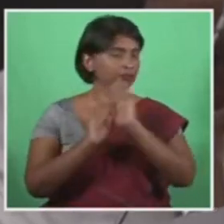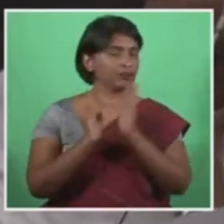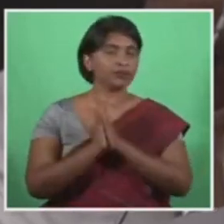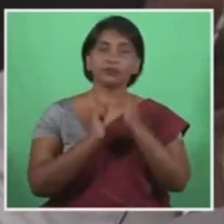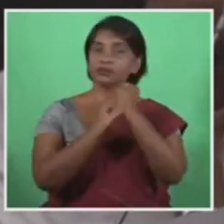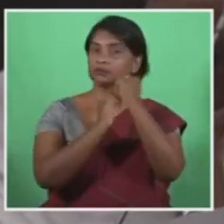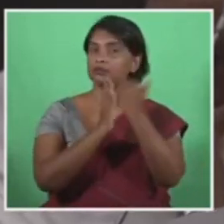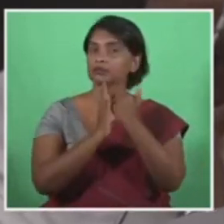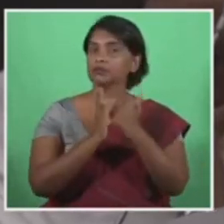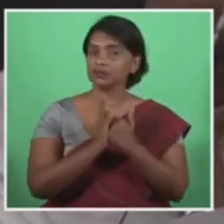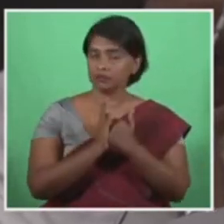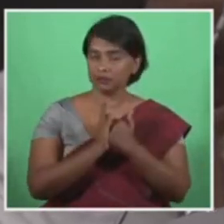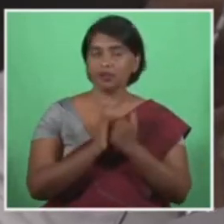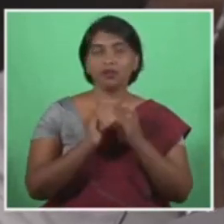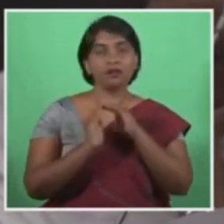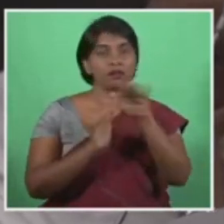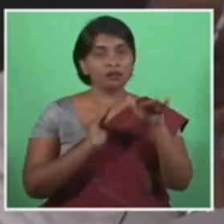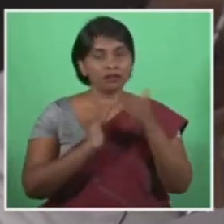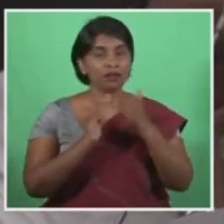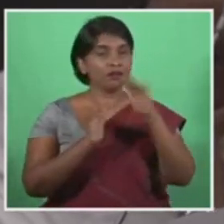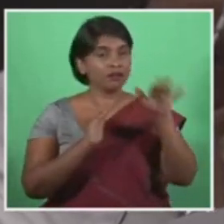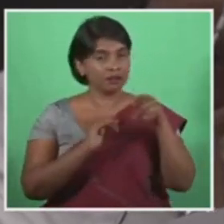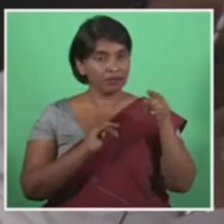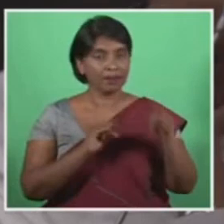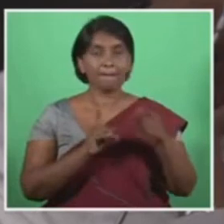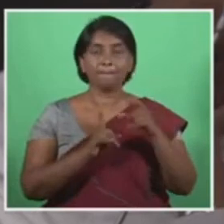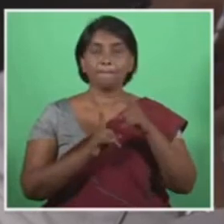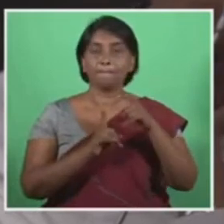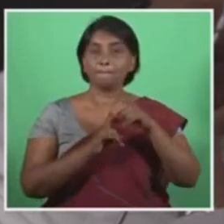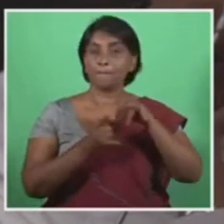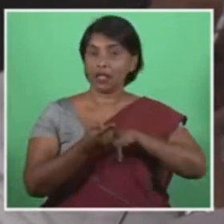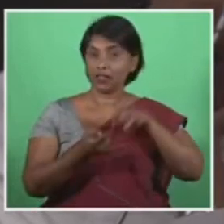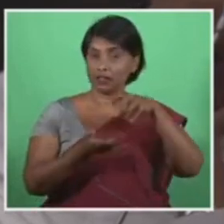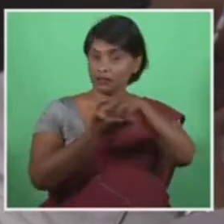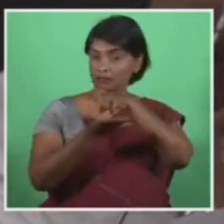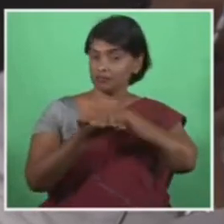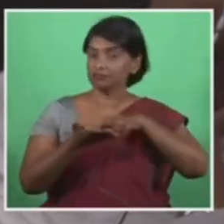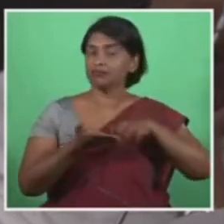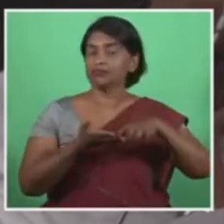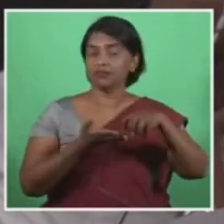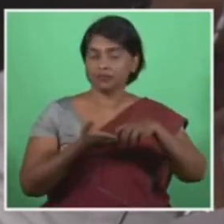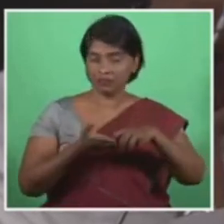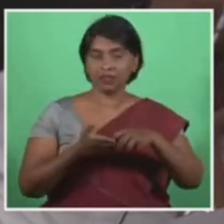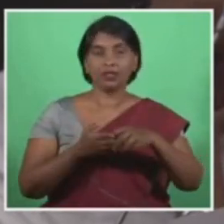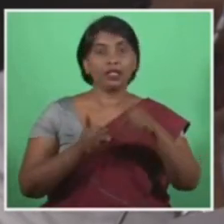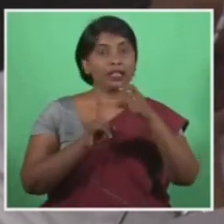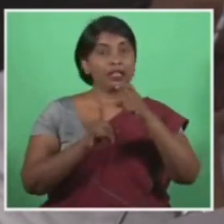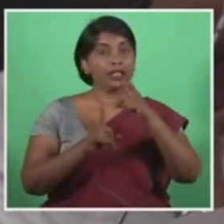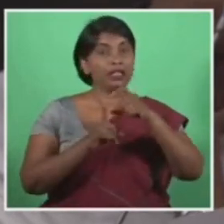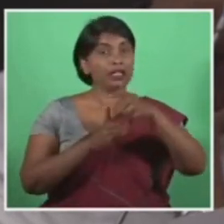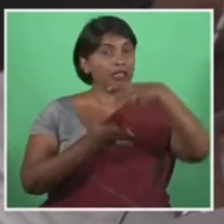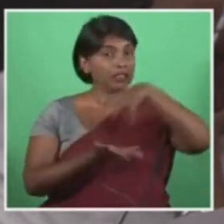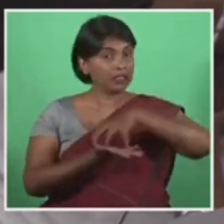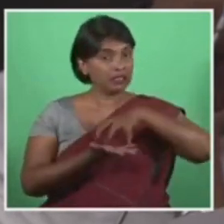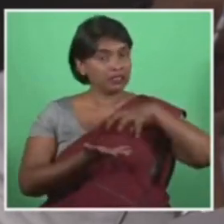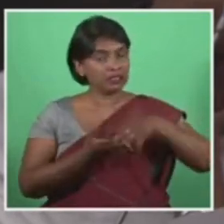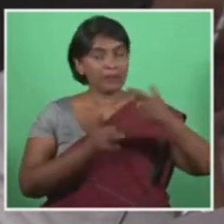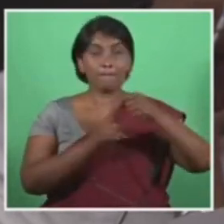वेडसटहन गमिन गमट प्राले कोट्टासेन कोट्टासेट दिसरिकेन हा पलात